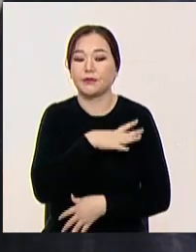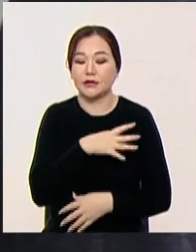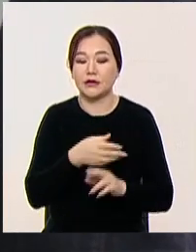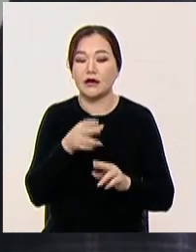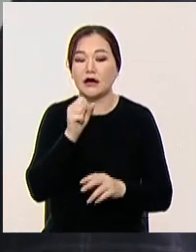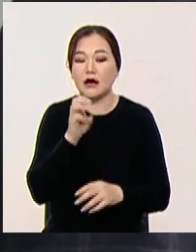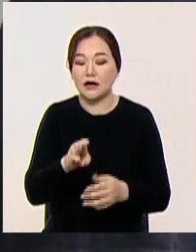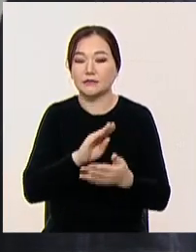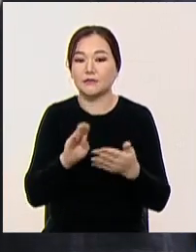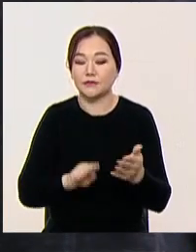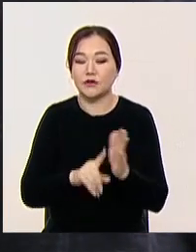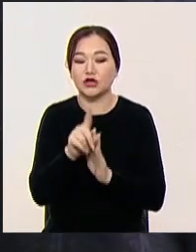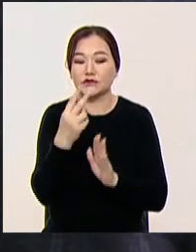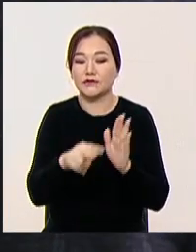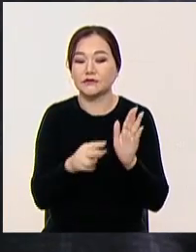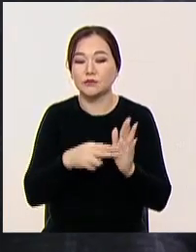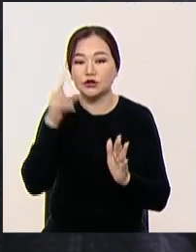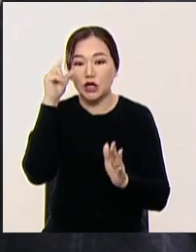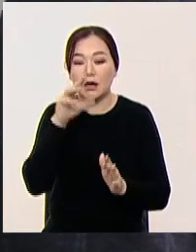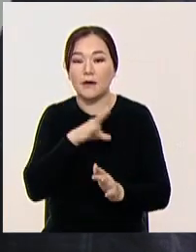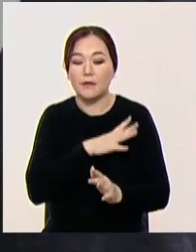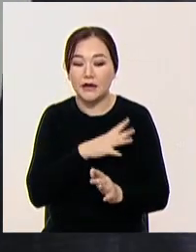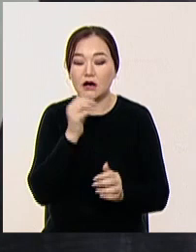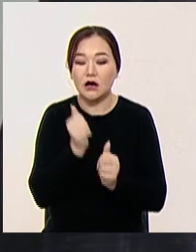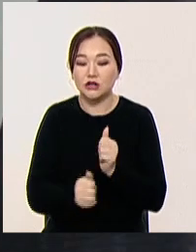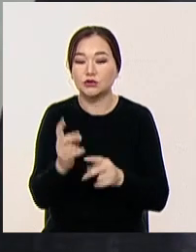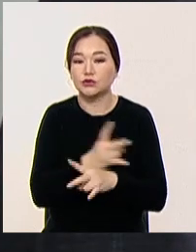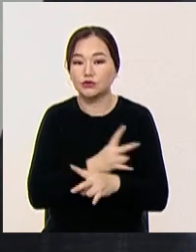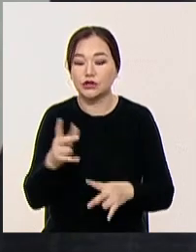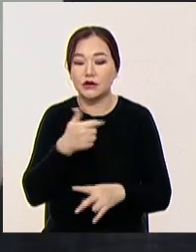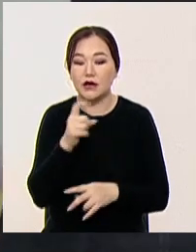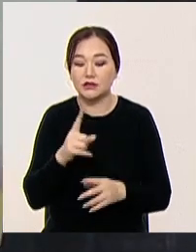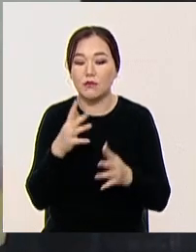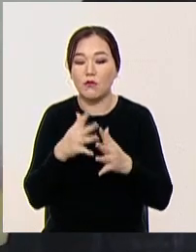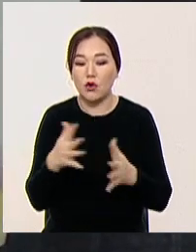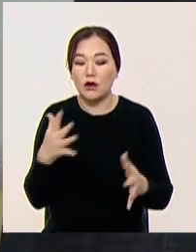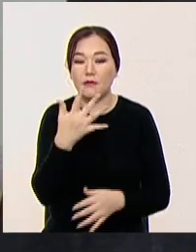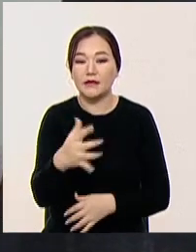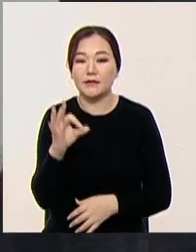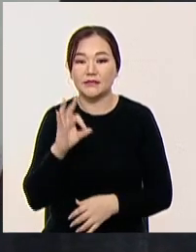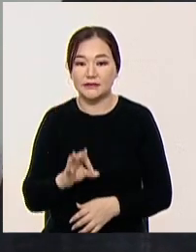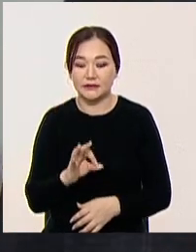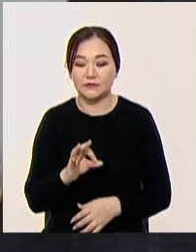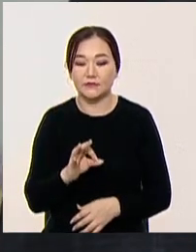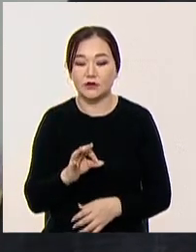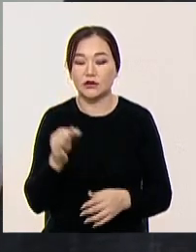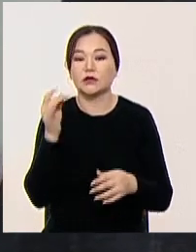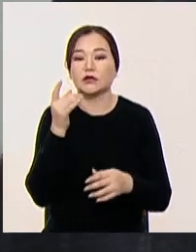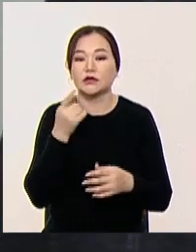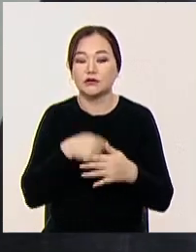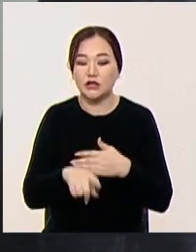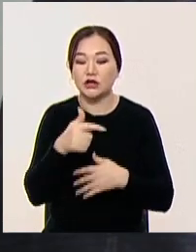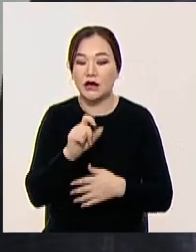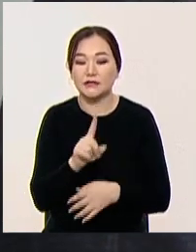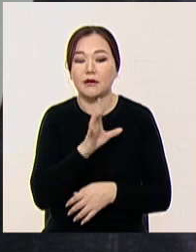были, начиная с 27 числа, были почти каждую ночь загазированы более 5%. То есть газ